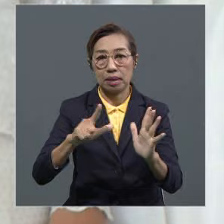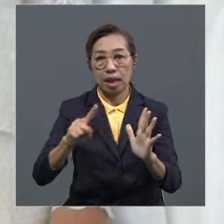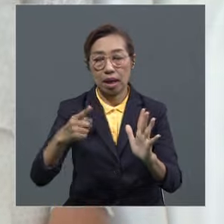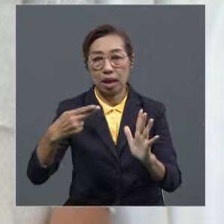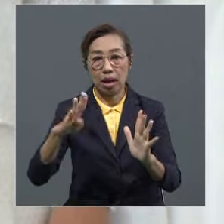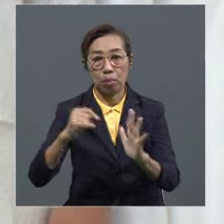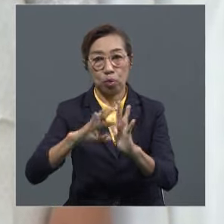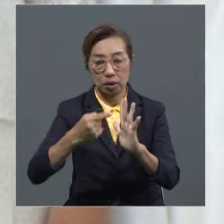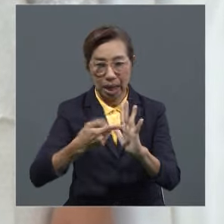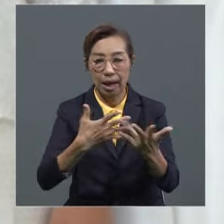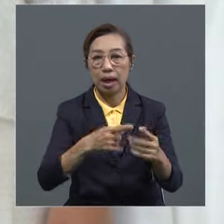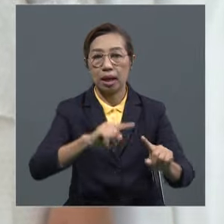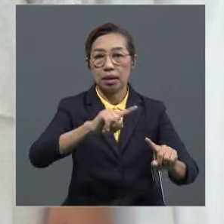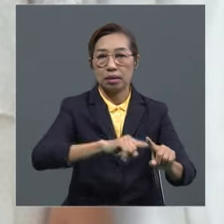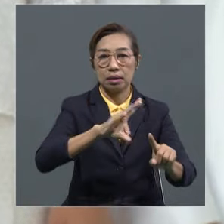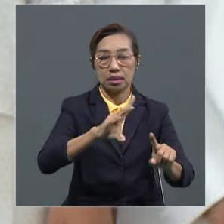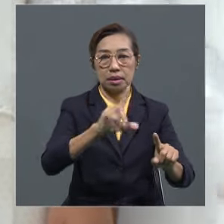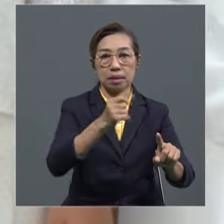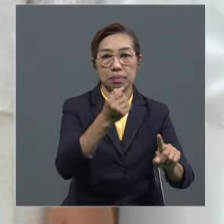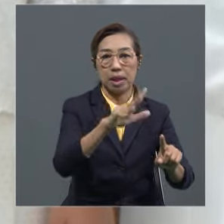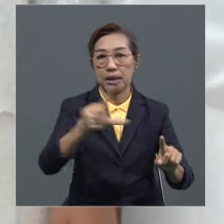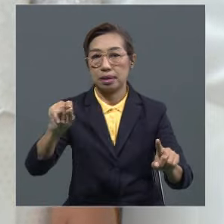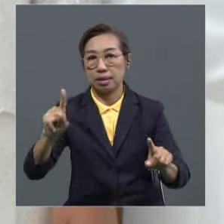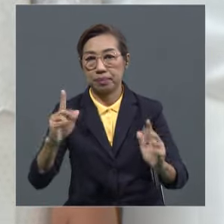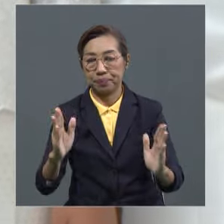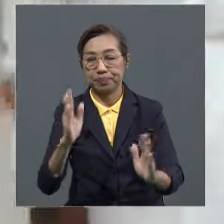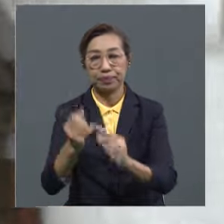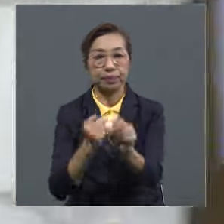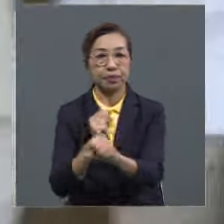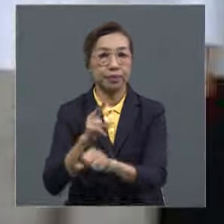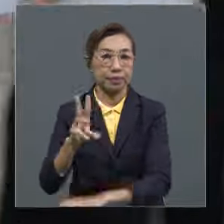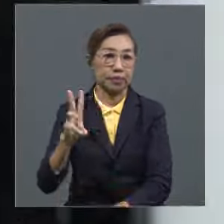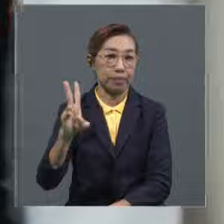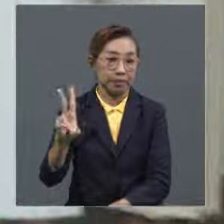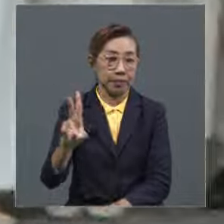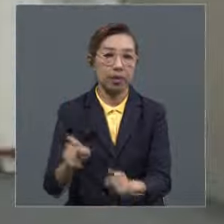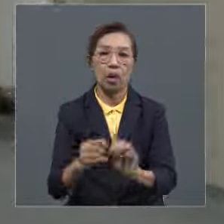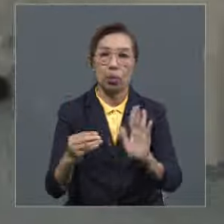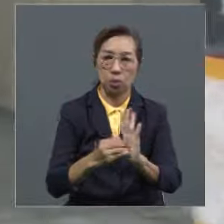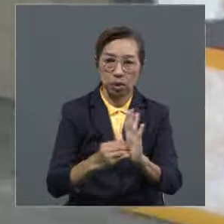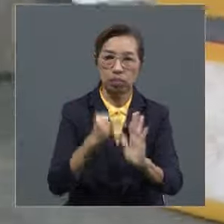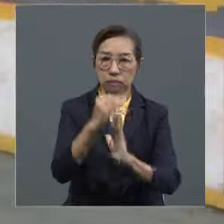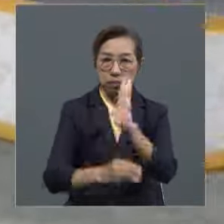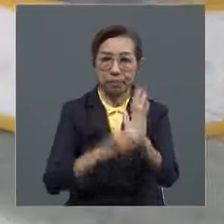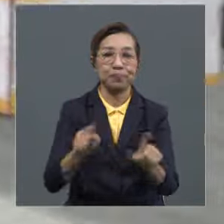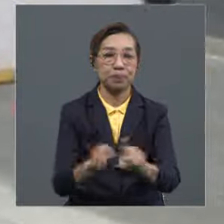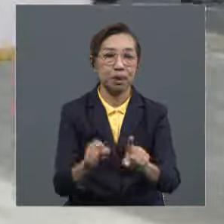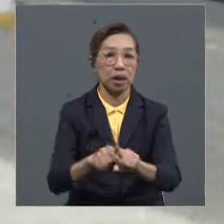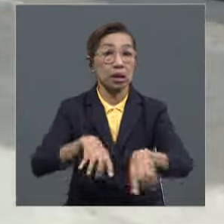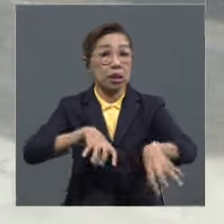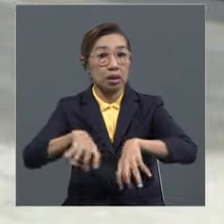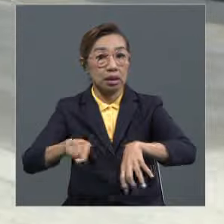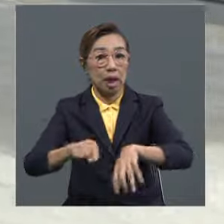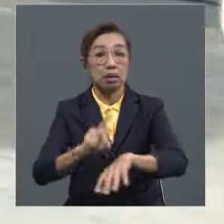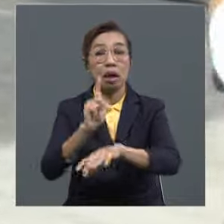าระหว่างวันที่15ถึง21กรกฎาคม2567ทั้งในส่วนกลางและส่วนภูมิภาคค่ะรวมถึงท